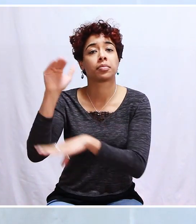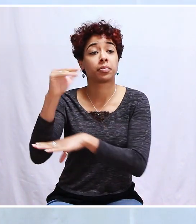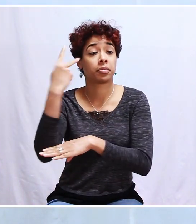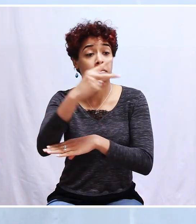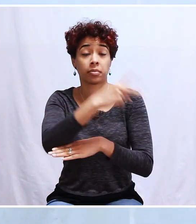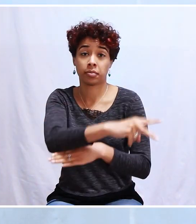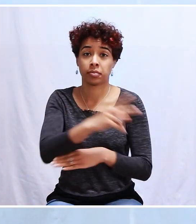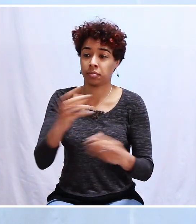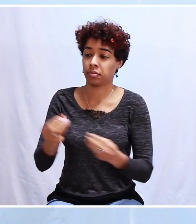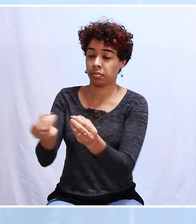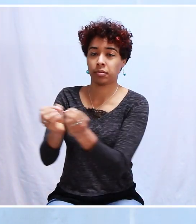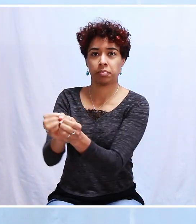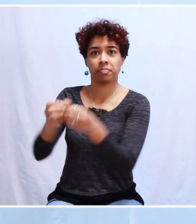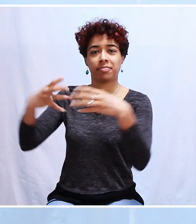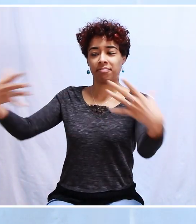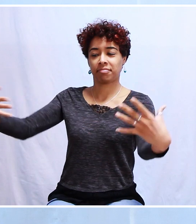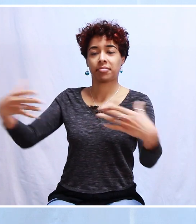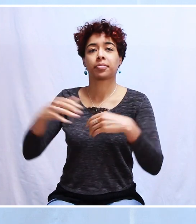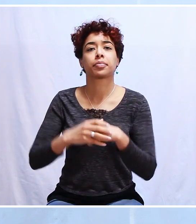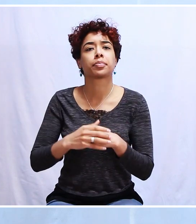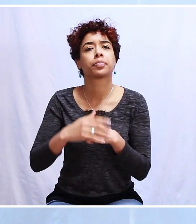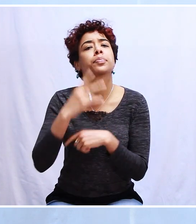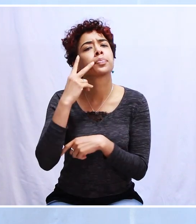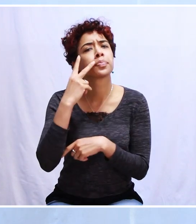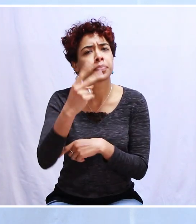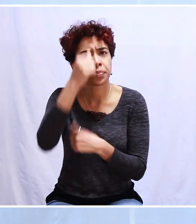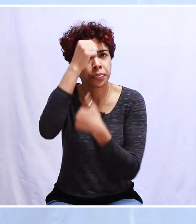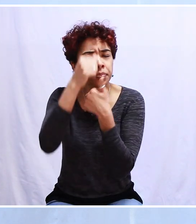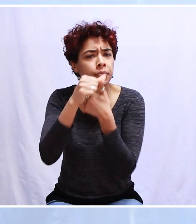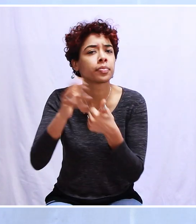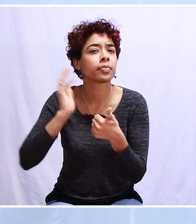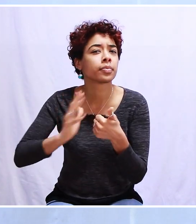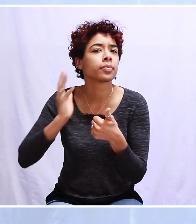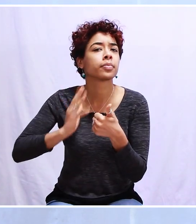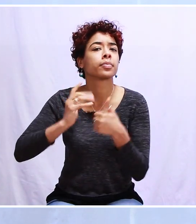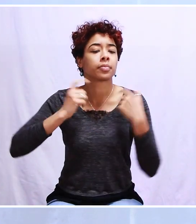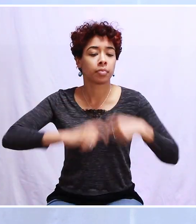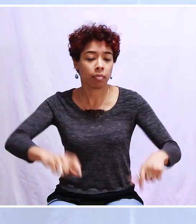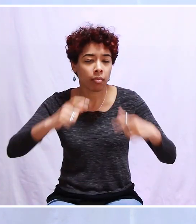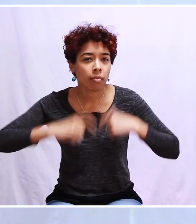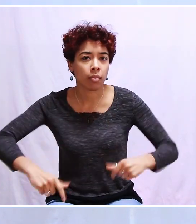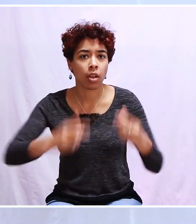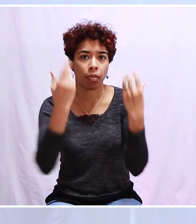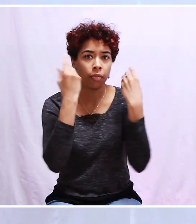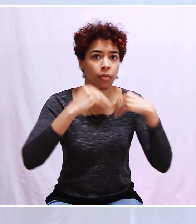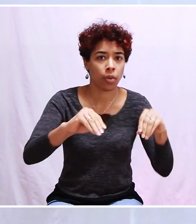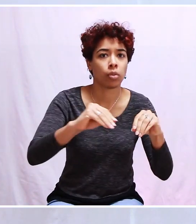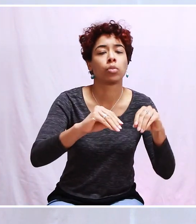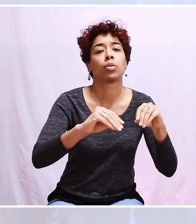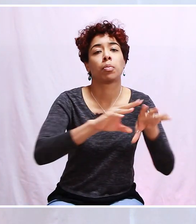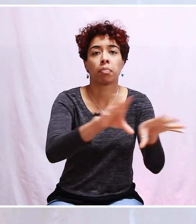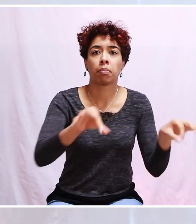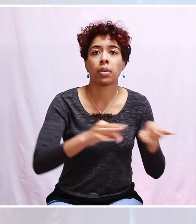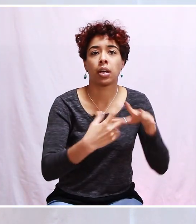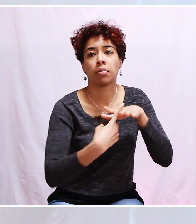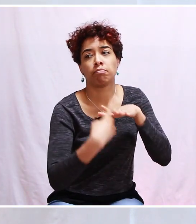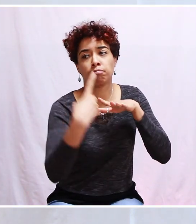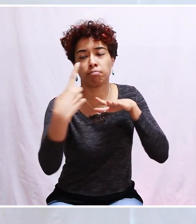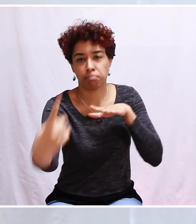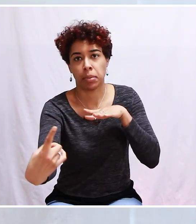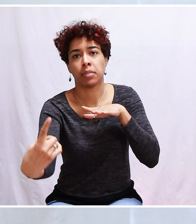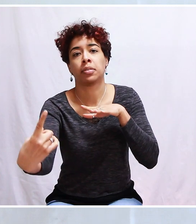Comme on a vu, Joseph a été déporté, exilé, vendu, acheté par un maître égyptien. Il est devenu